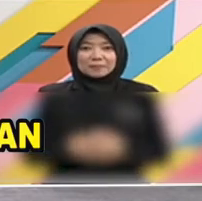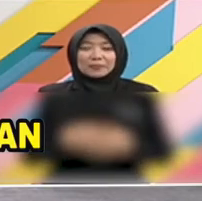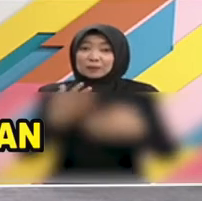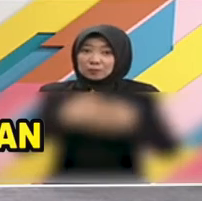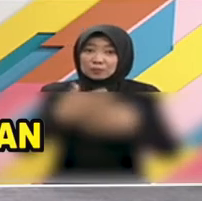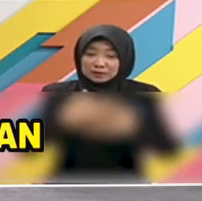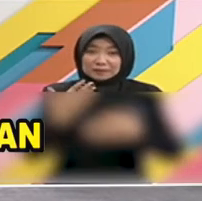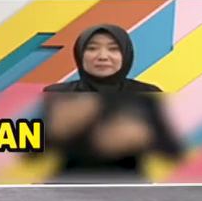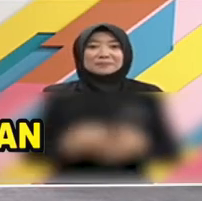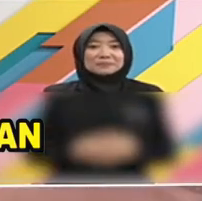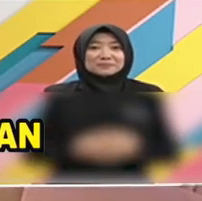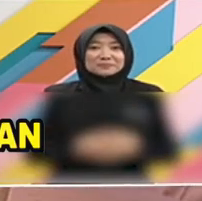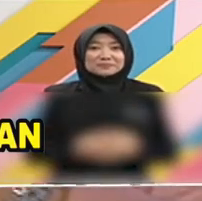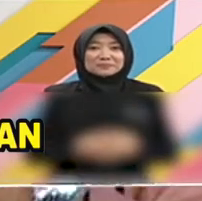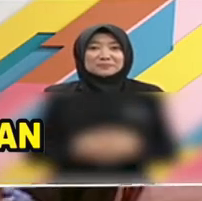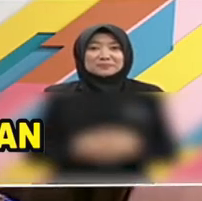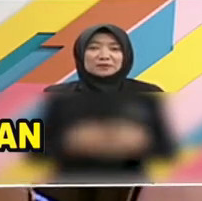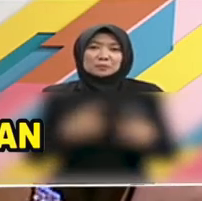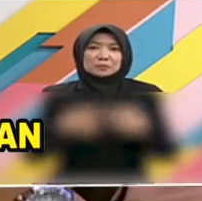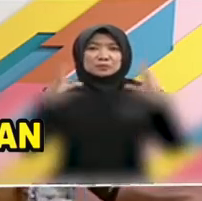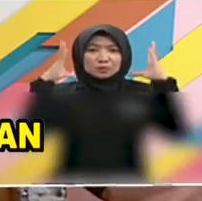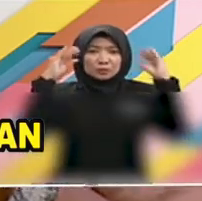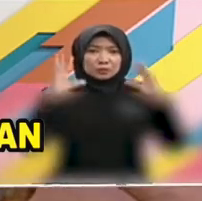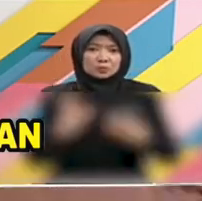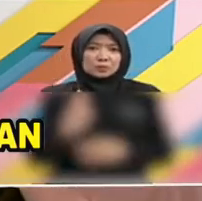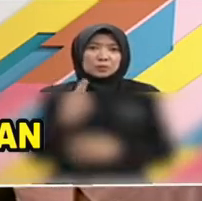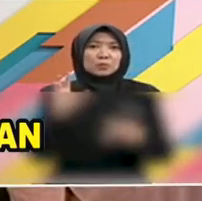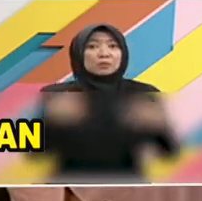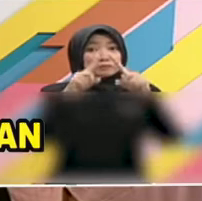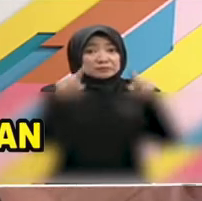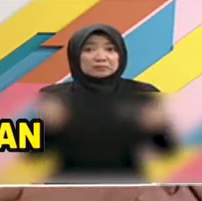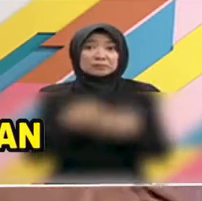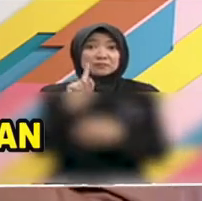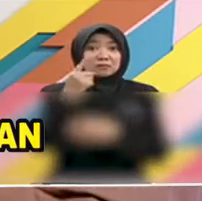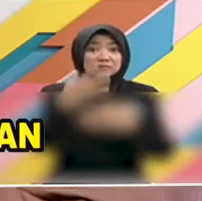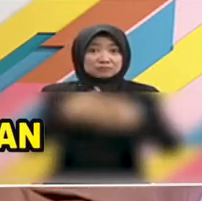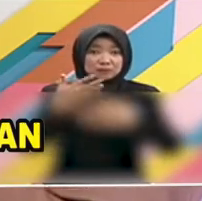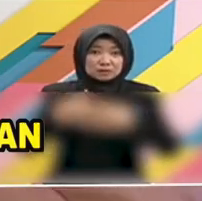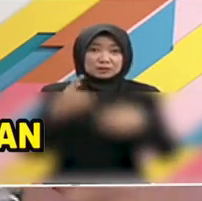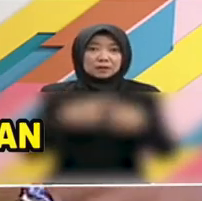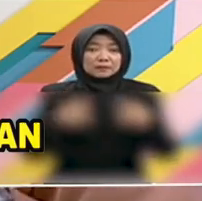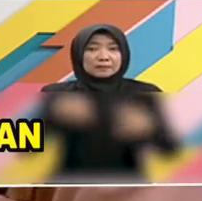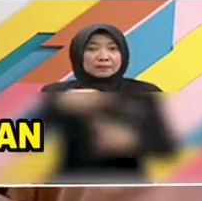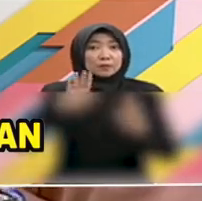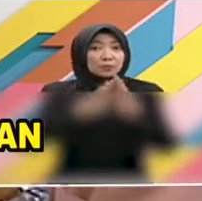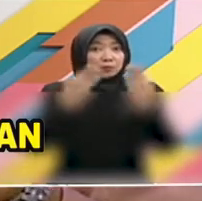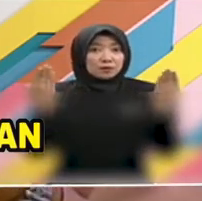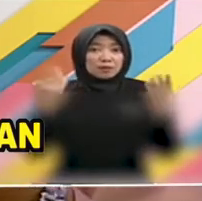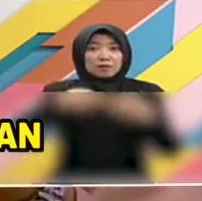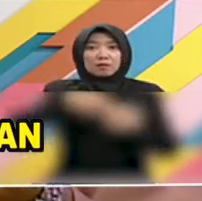mudahlah. Padahal saya cuma apa buat corak tiga segi saja. Tetapi bila kita buka hasilnya